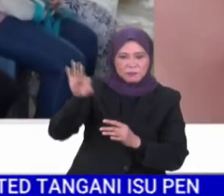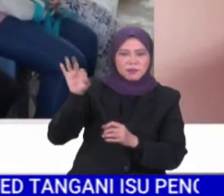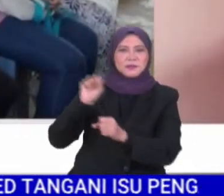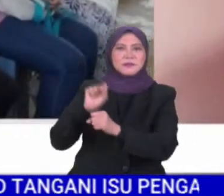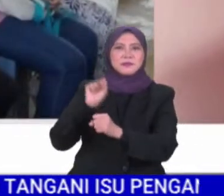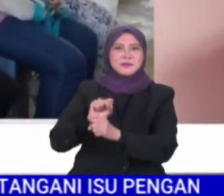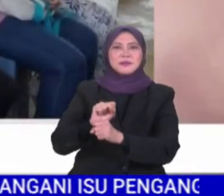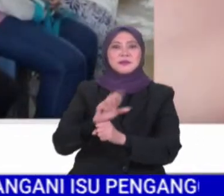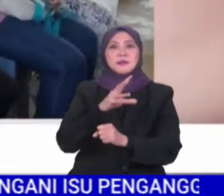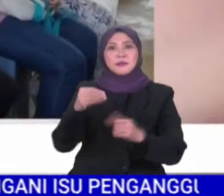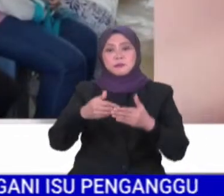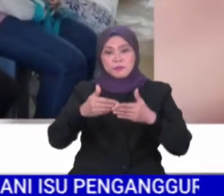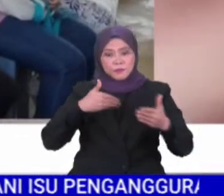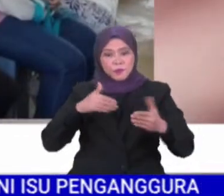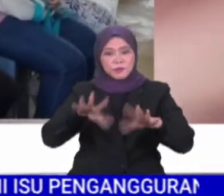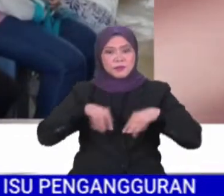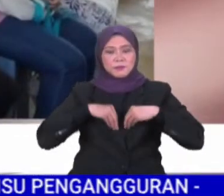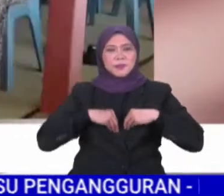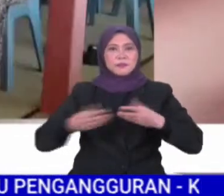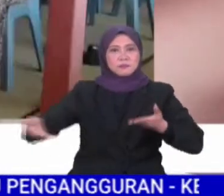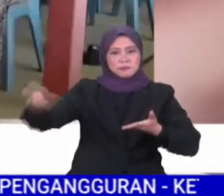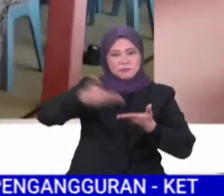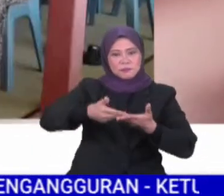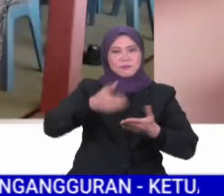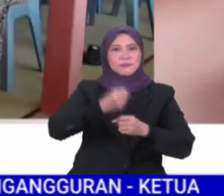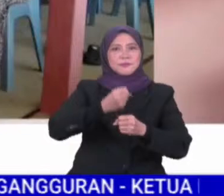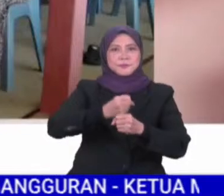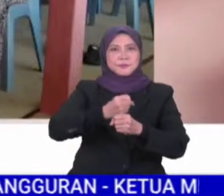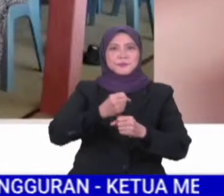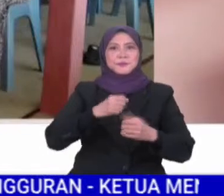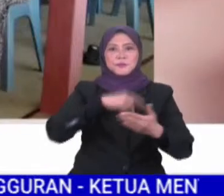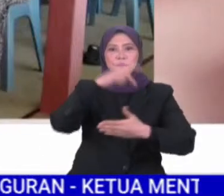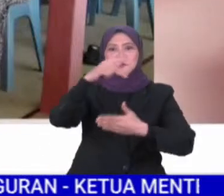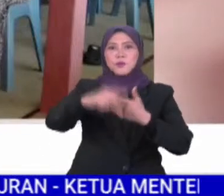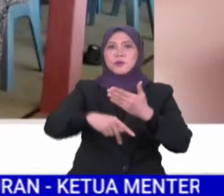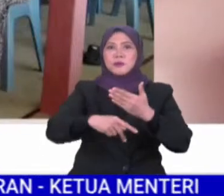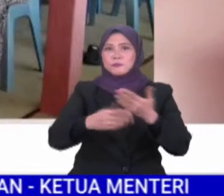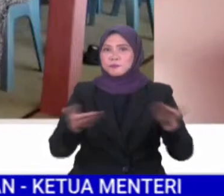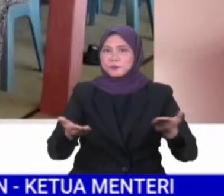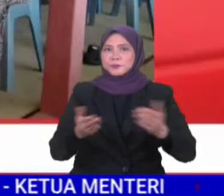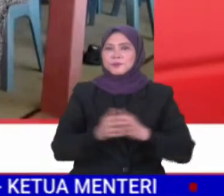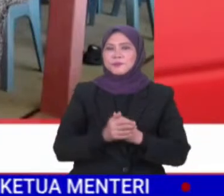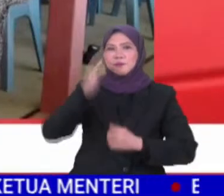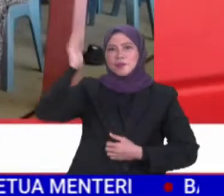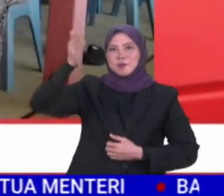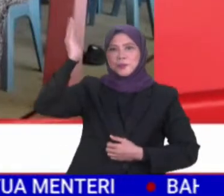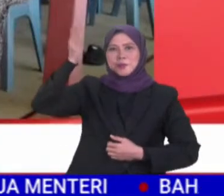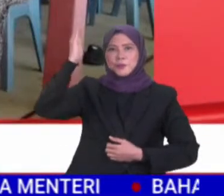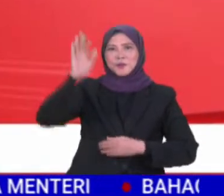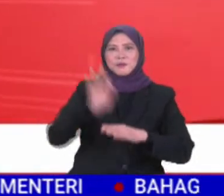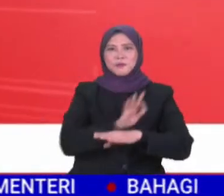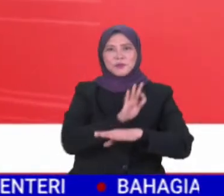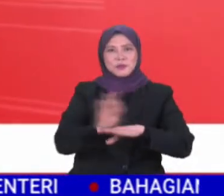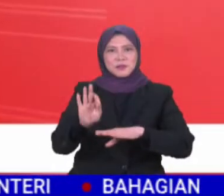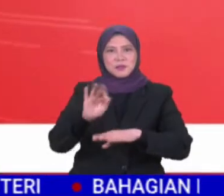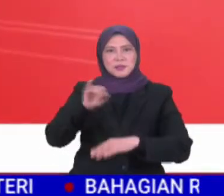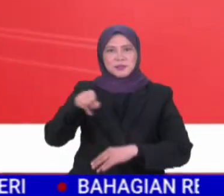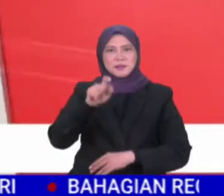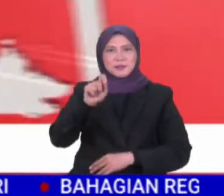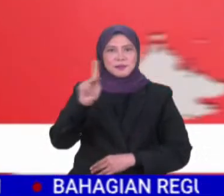dan sebelum menerima sembarang Tawaran kerja pada program itu turut diadakan ceramah tentang fungsi-fungsi